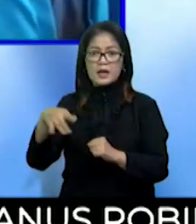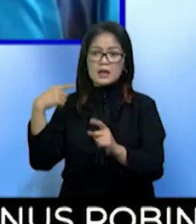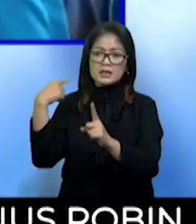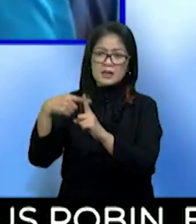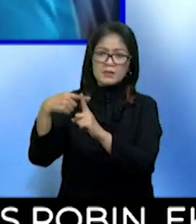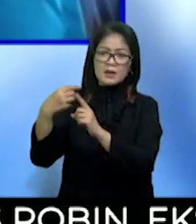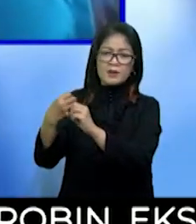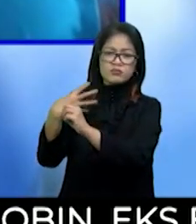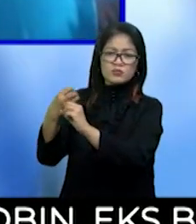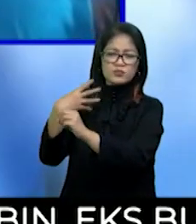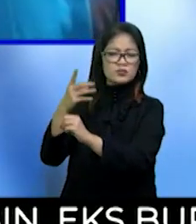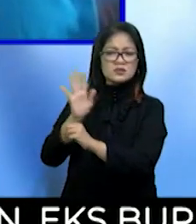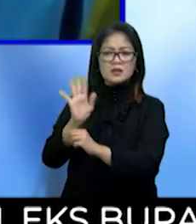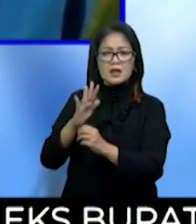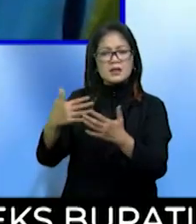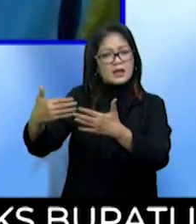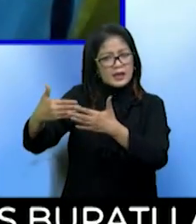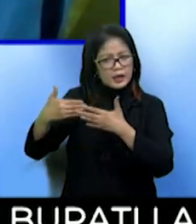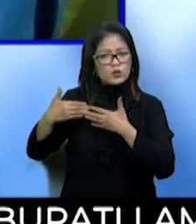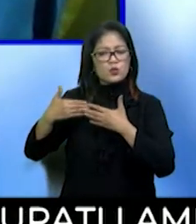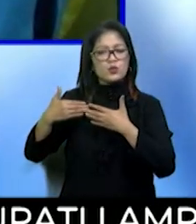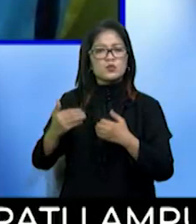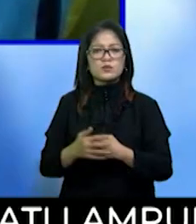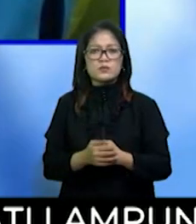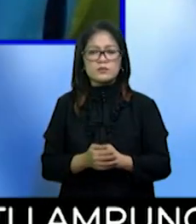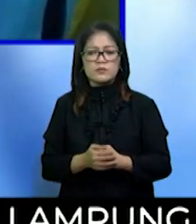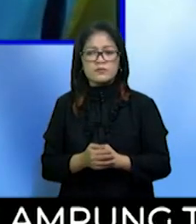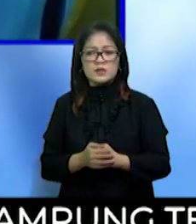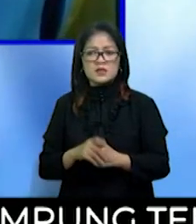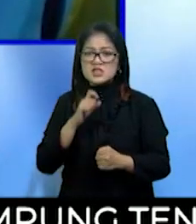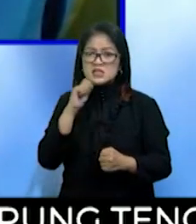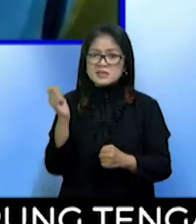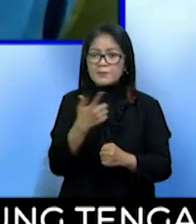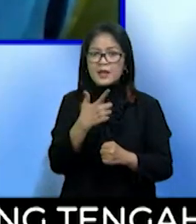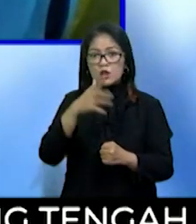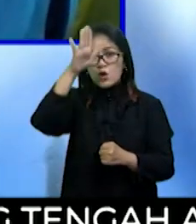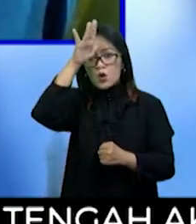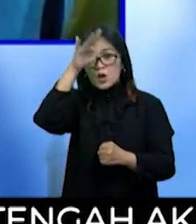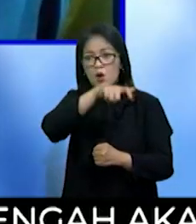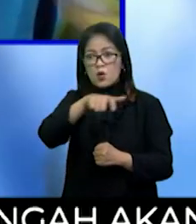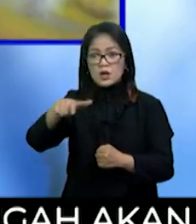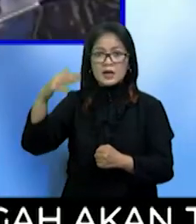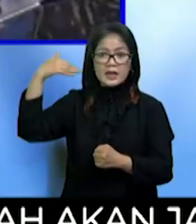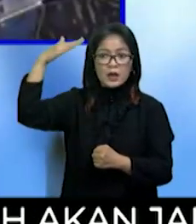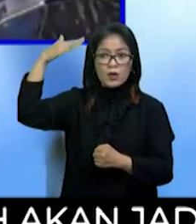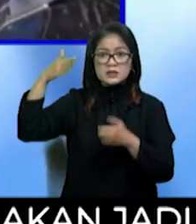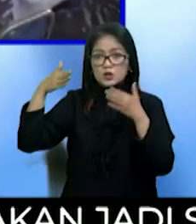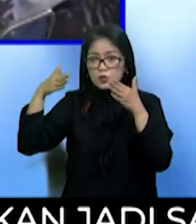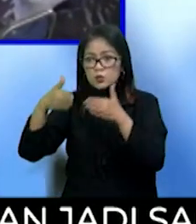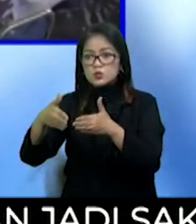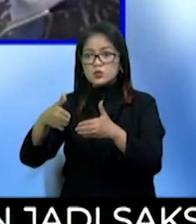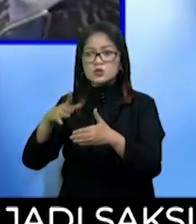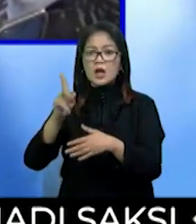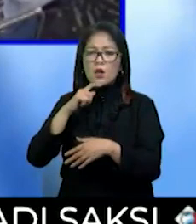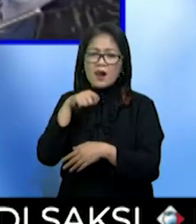terhadap COVID-19, dan yang ketiga adalah segera orang-orang dewasa di sekitarnya, terutama mungkin kalau ada lansia ya, karena